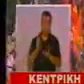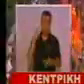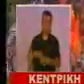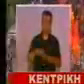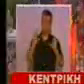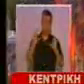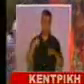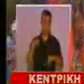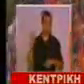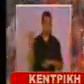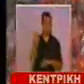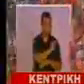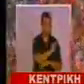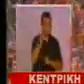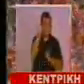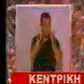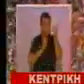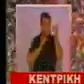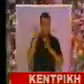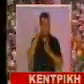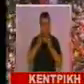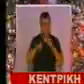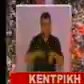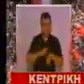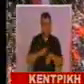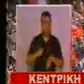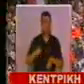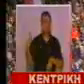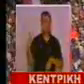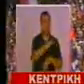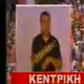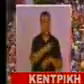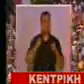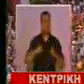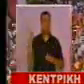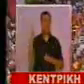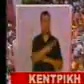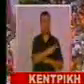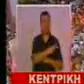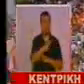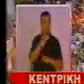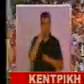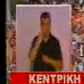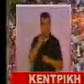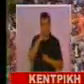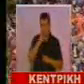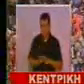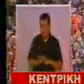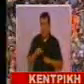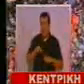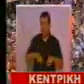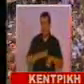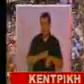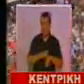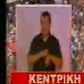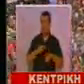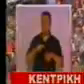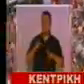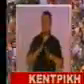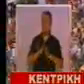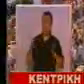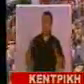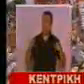για τη στάση που κρατάμε, για τη συγκεκριμένη στάση που κρατάμε, αν και είναι αλήθεια ότι ασκήθηκε και ασκείται πολύ